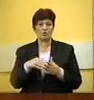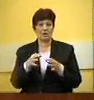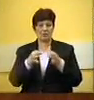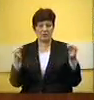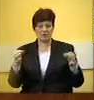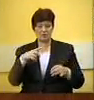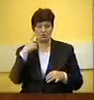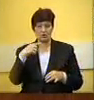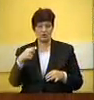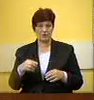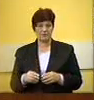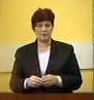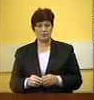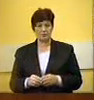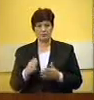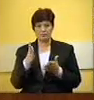jasno reći.